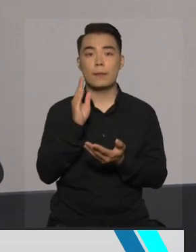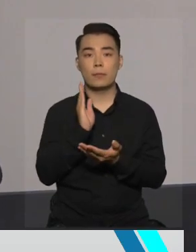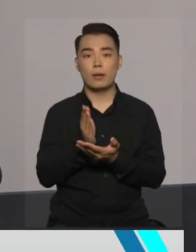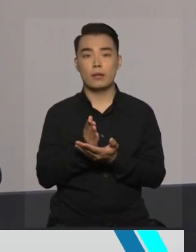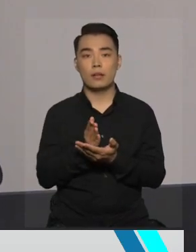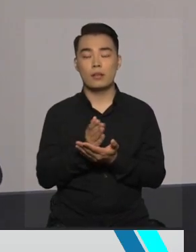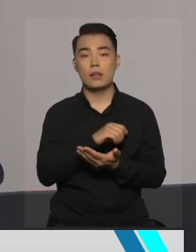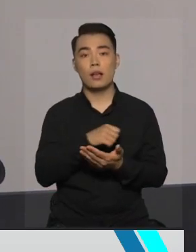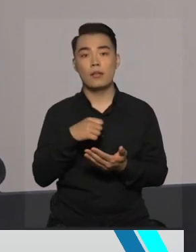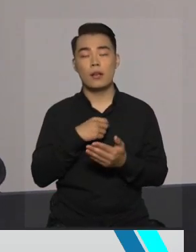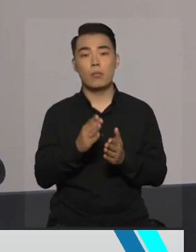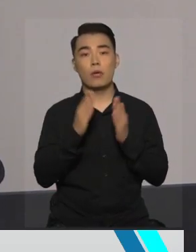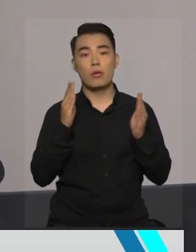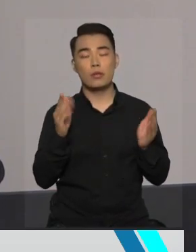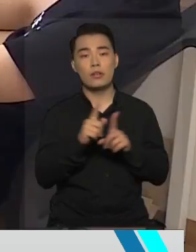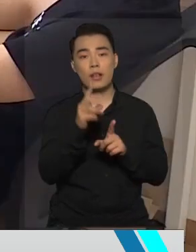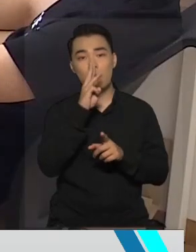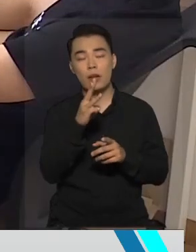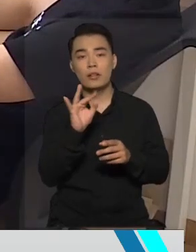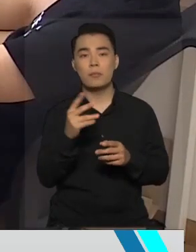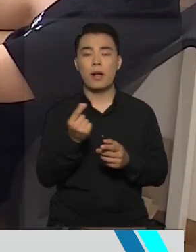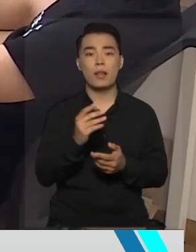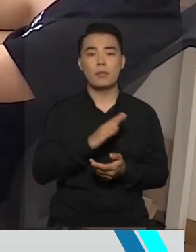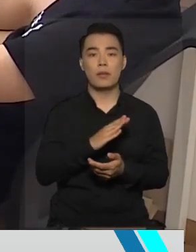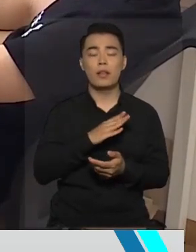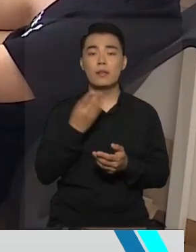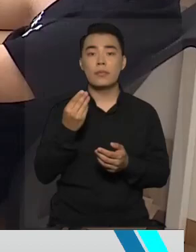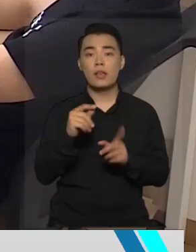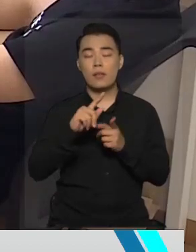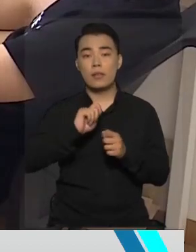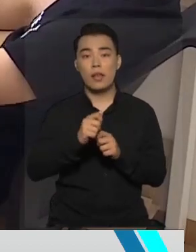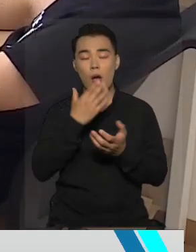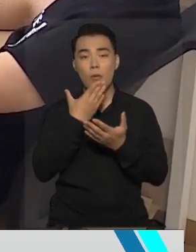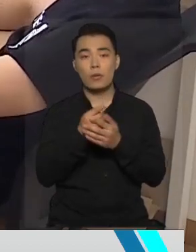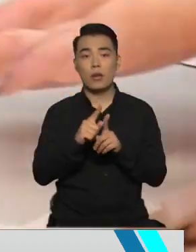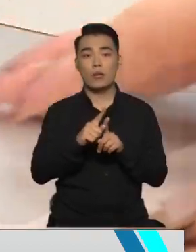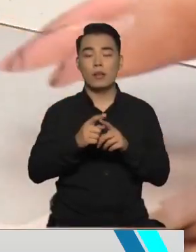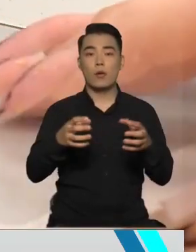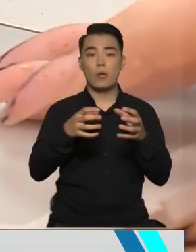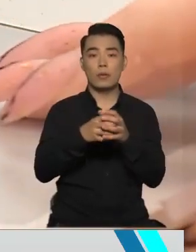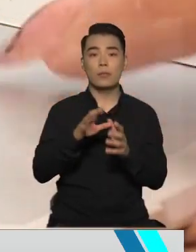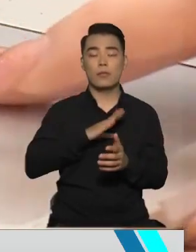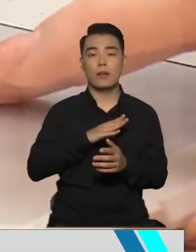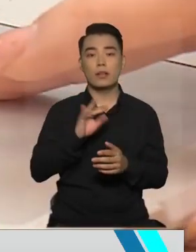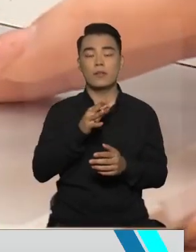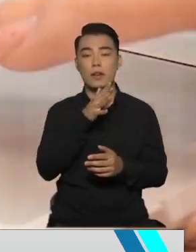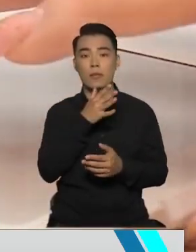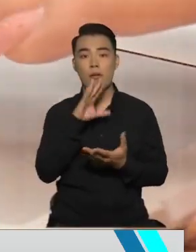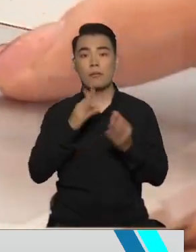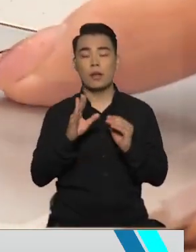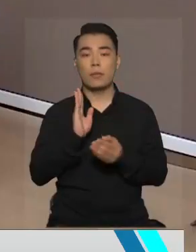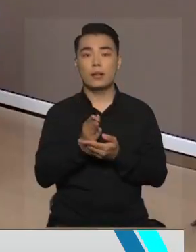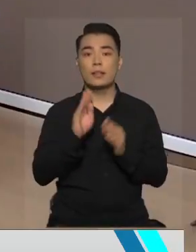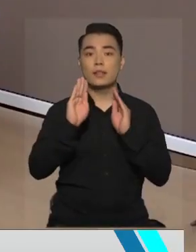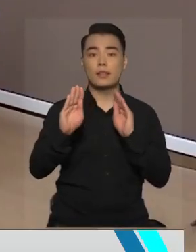как определенную сумму, так и очень много. Фрилансеры не привязаны к офису, времени и даже к стране. Как правило, это